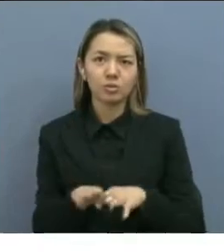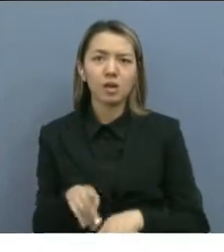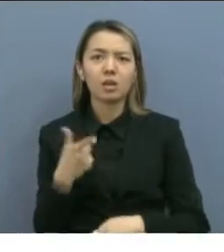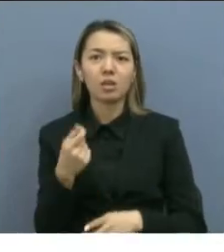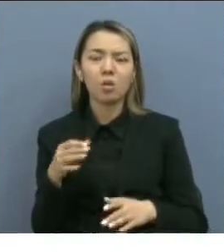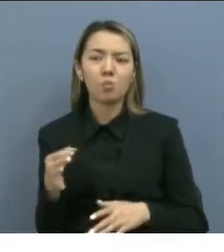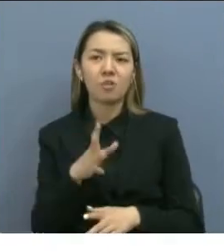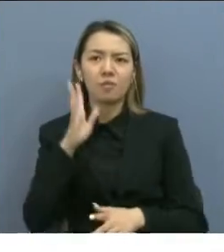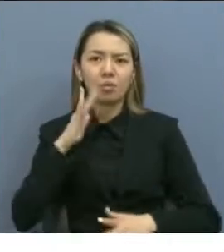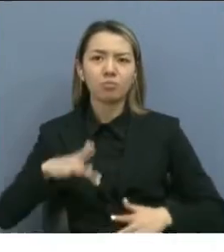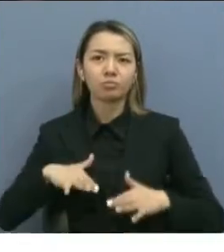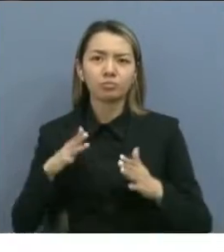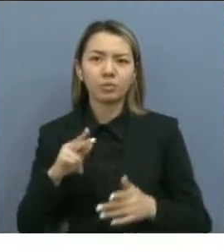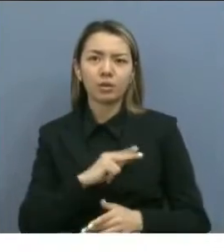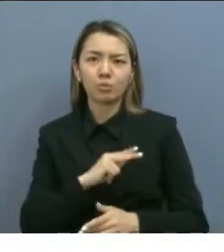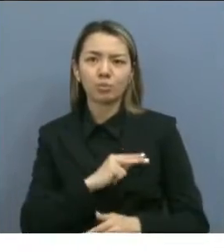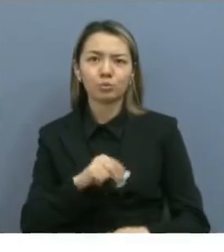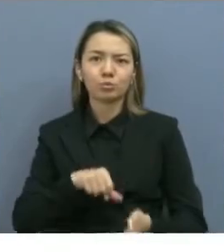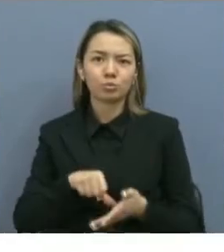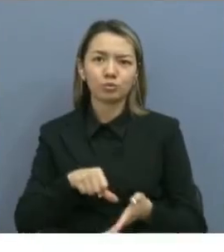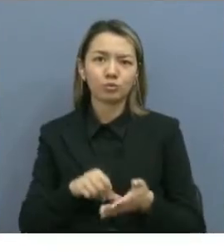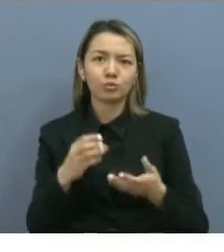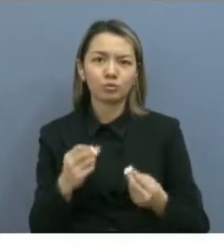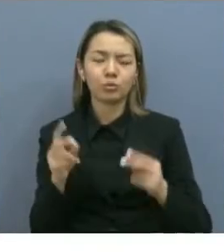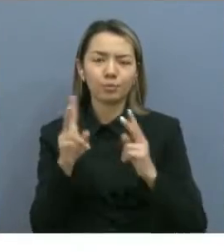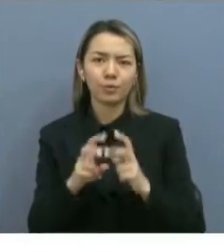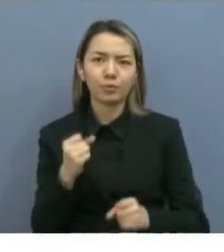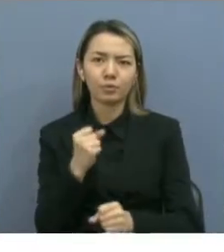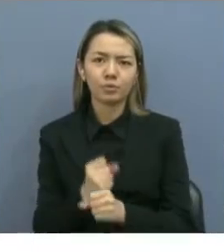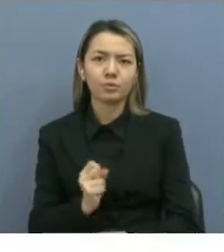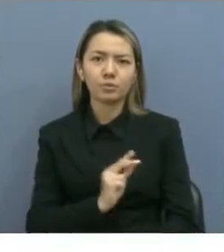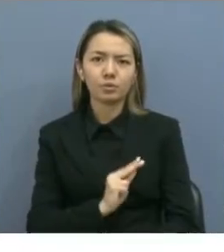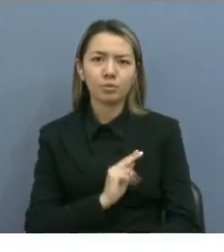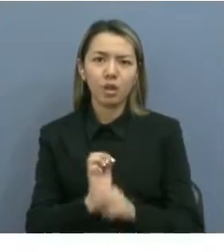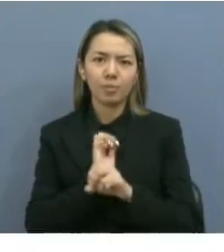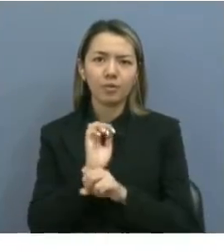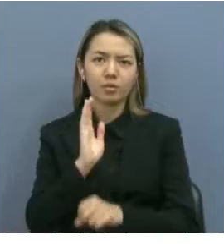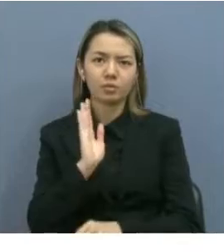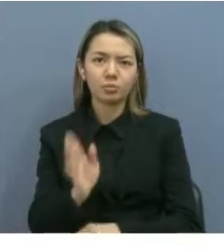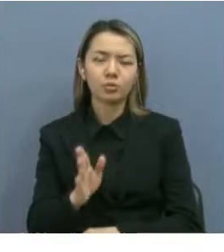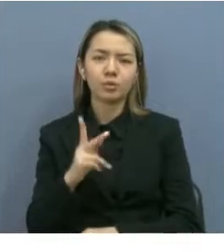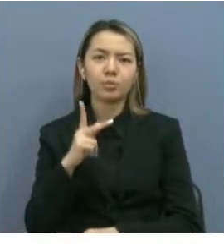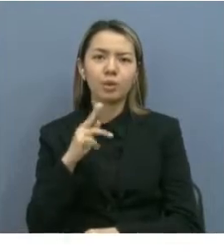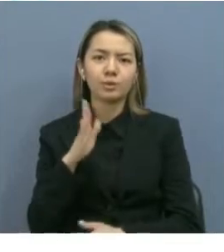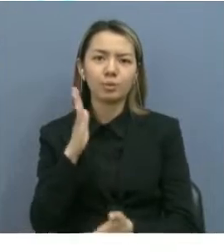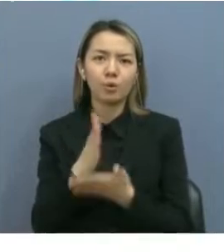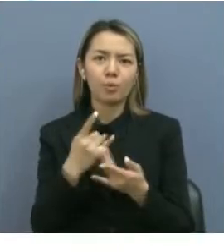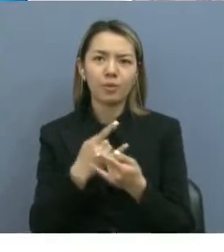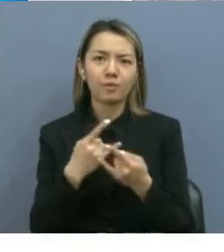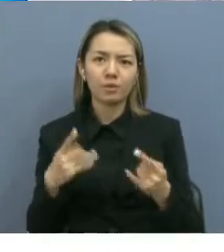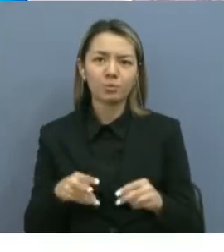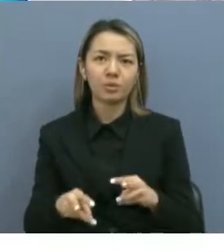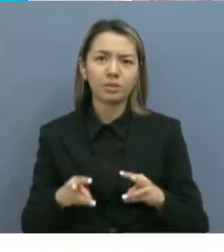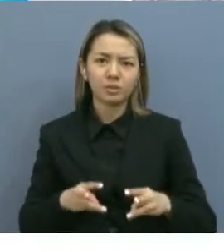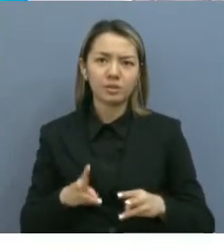өңірлерде көктемгі су тасқындарының алдын алу шараларына қатыстырылып, бақылау өткізу бекеттеріне жіберіледі. Жұма күні өткен тікелей эфир кезінде қорғаныс